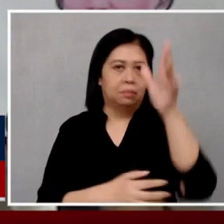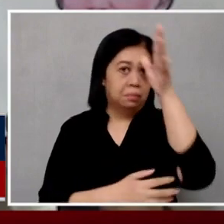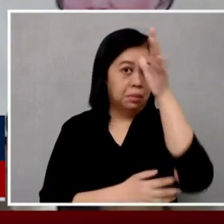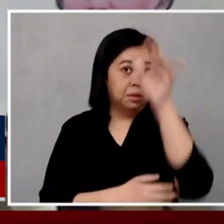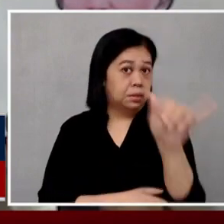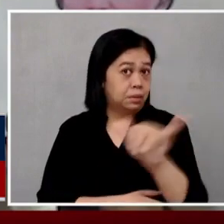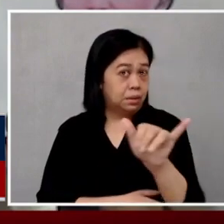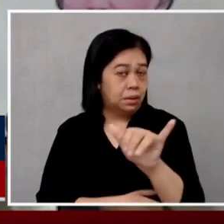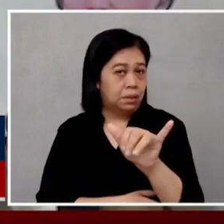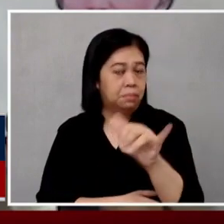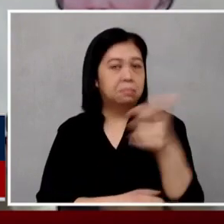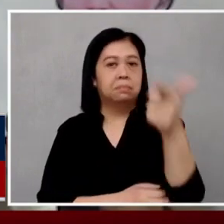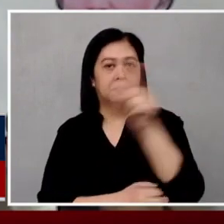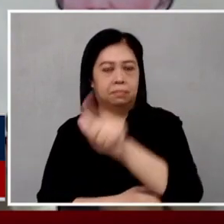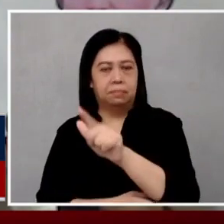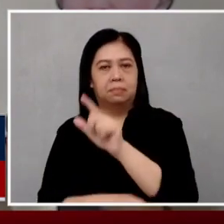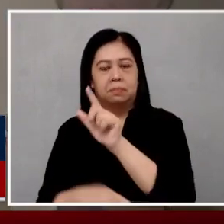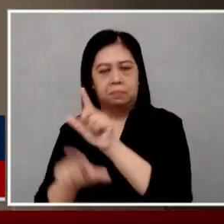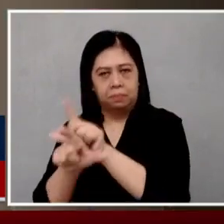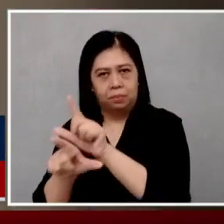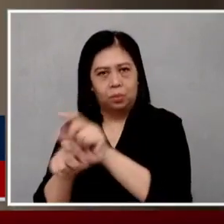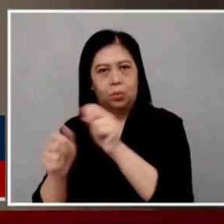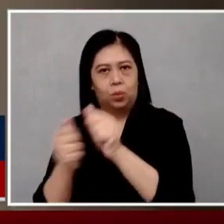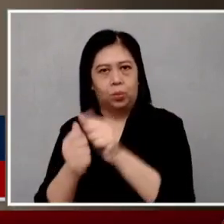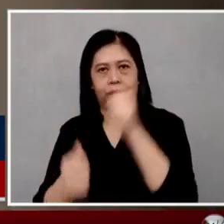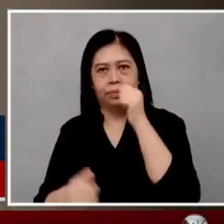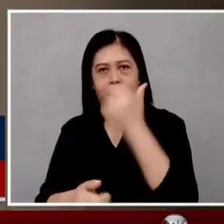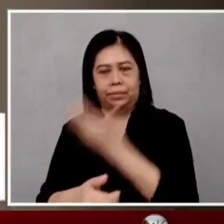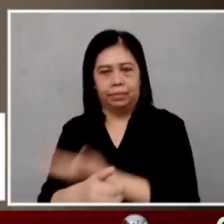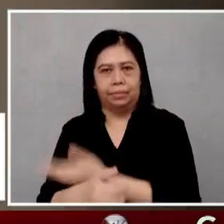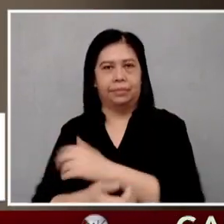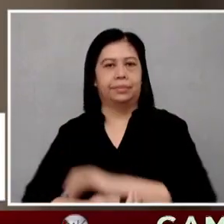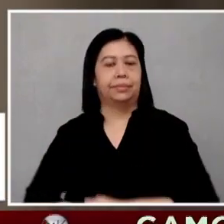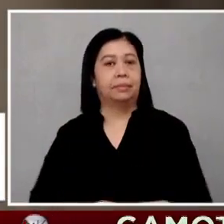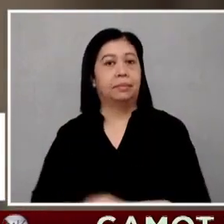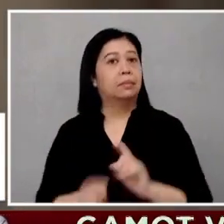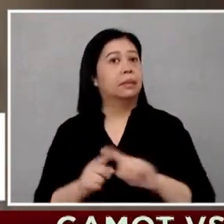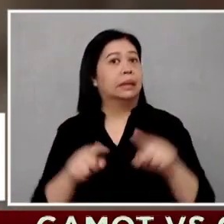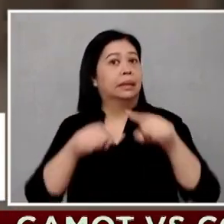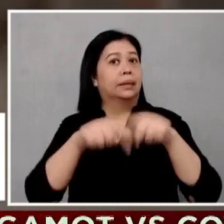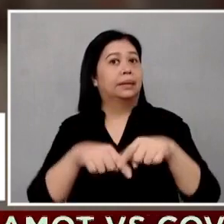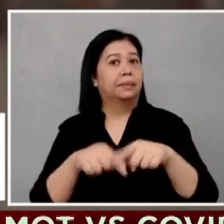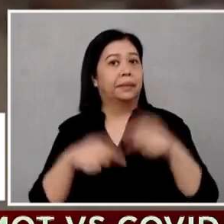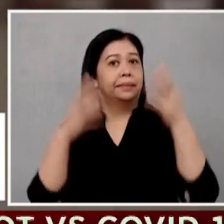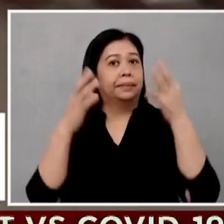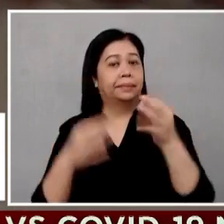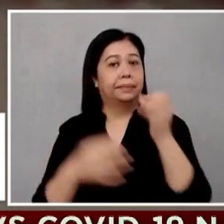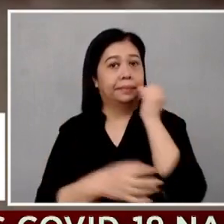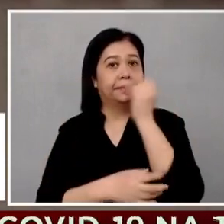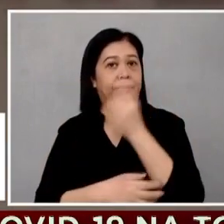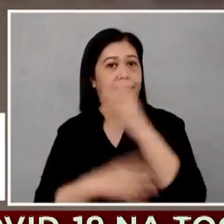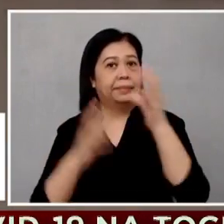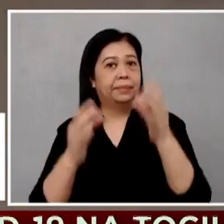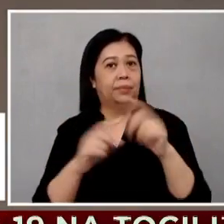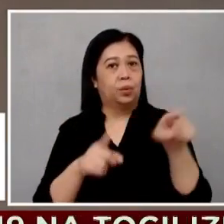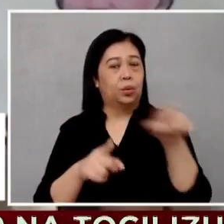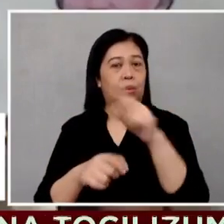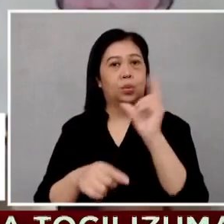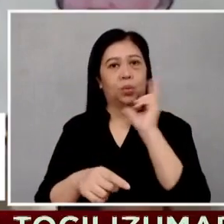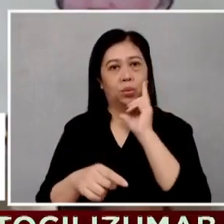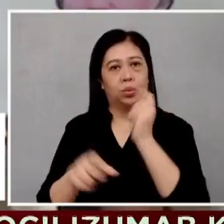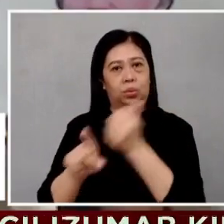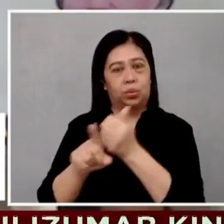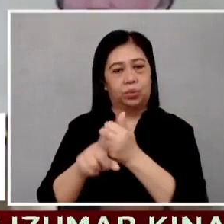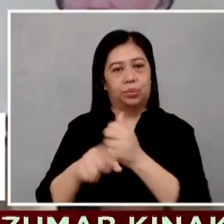ay ganun din po sa kanyang mga anak. Pero nakasalalay niya ang kanyang desisyon sa desisyon ng mga Duterte.